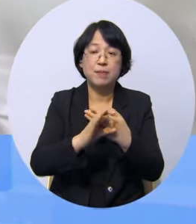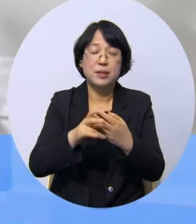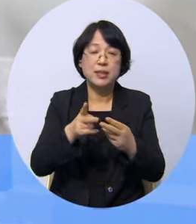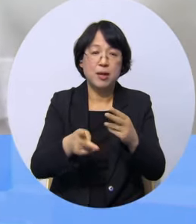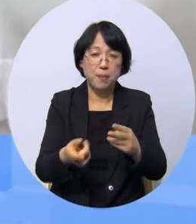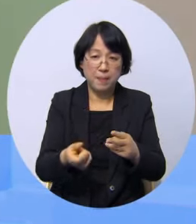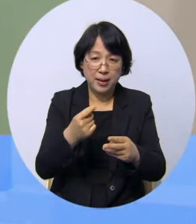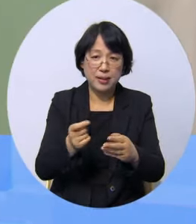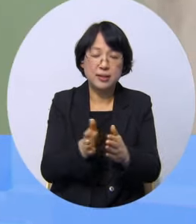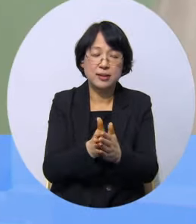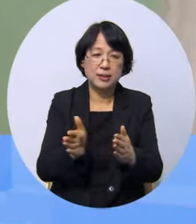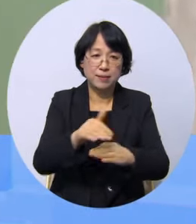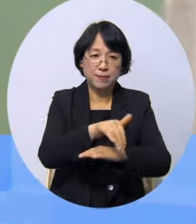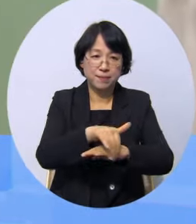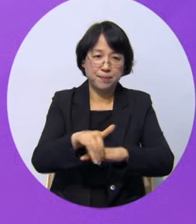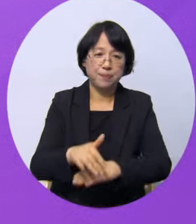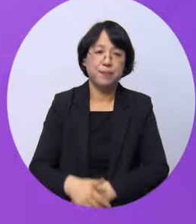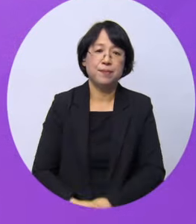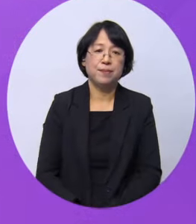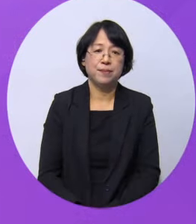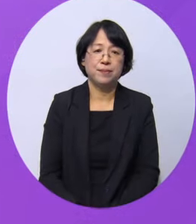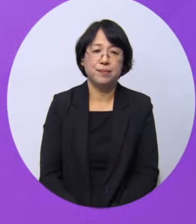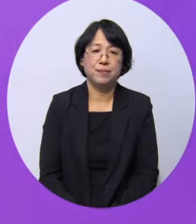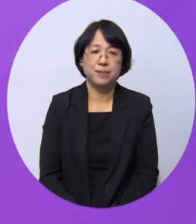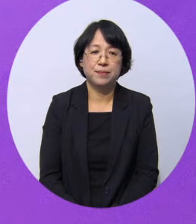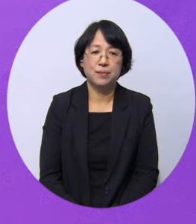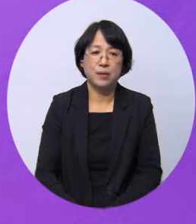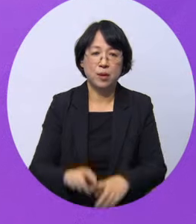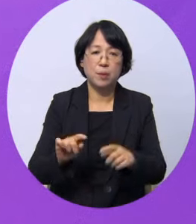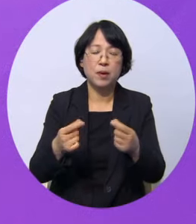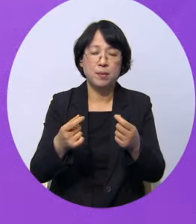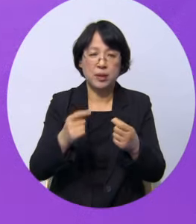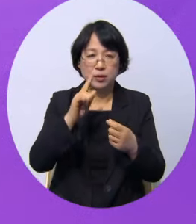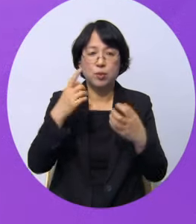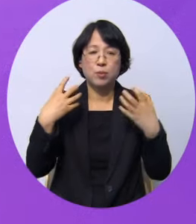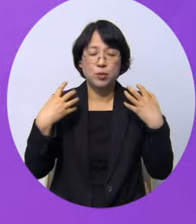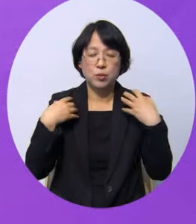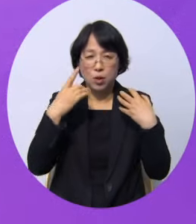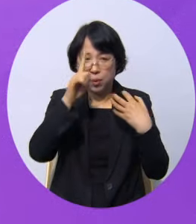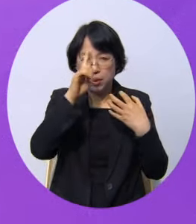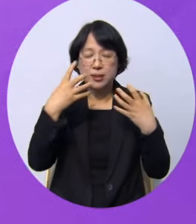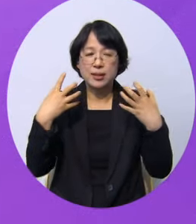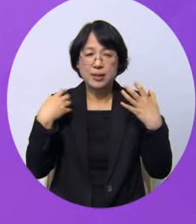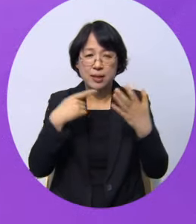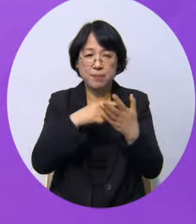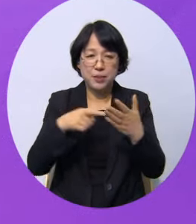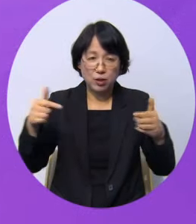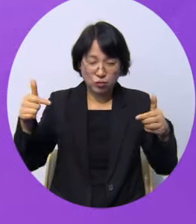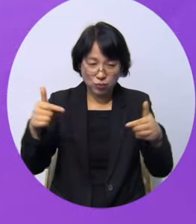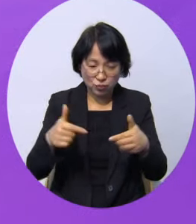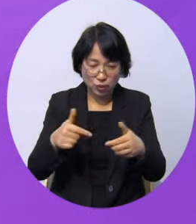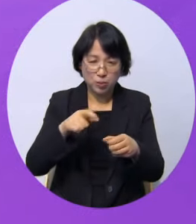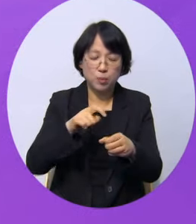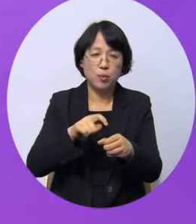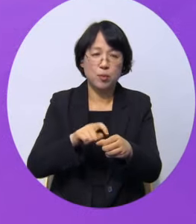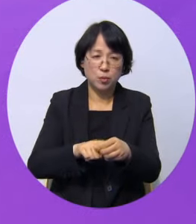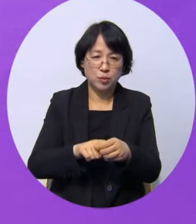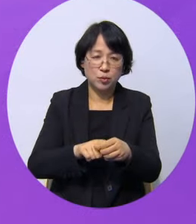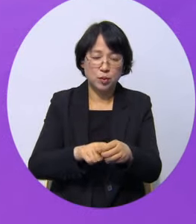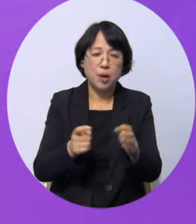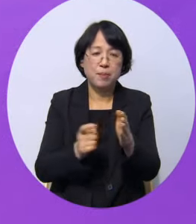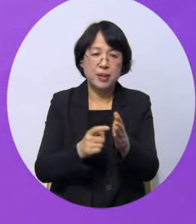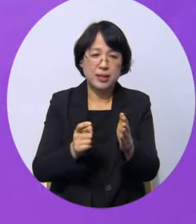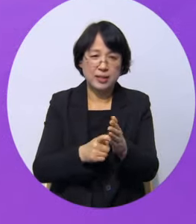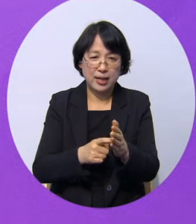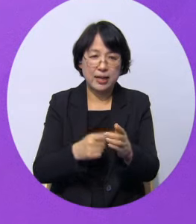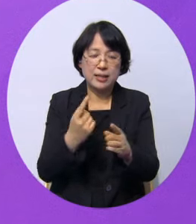시행할 방침입니다 자 이와 함께 정부는이 환자들의 피해를 최소화하기 위한 비상 진료의 강화에도 속도를